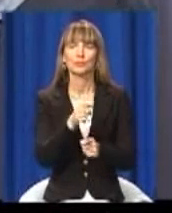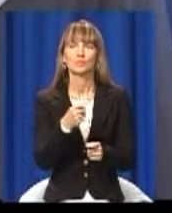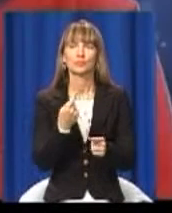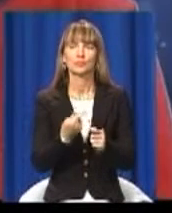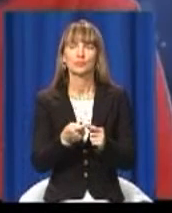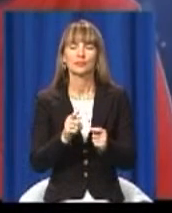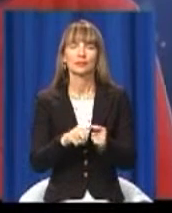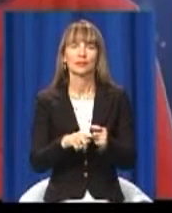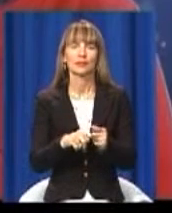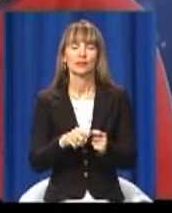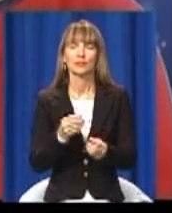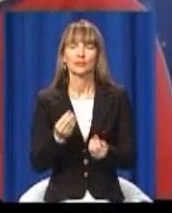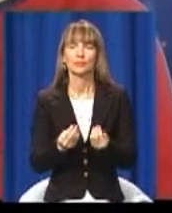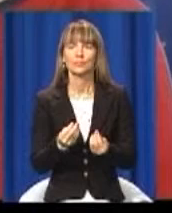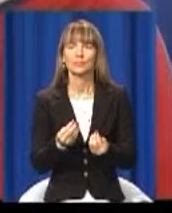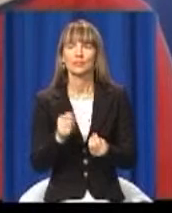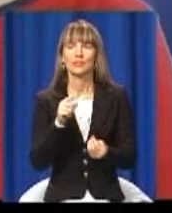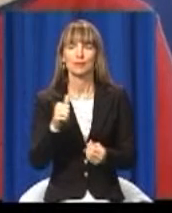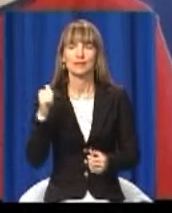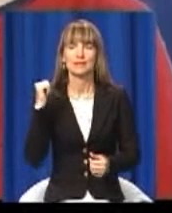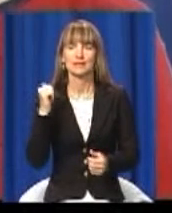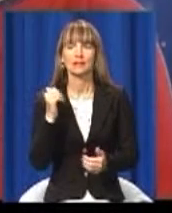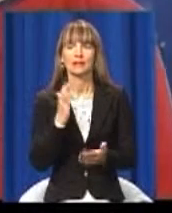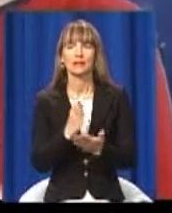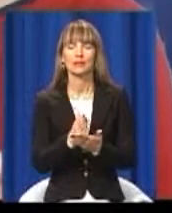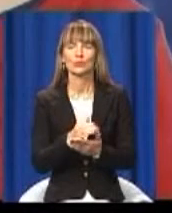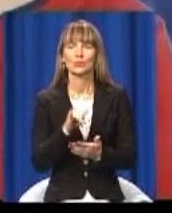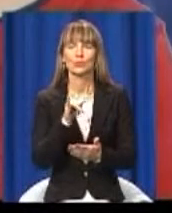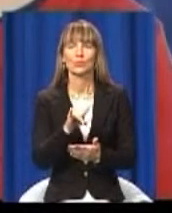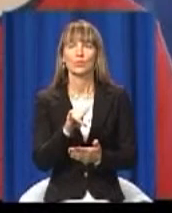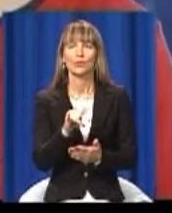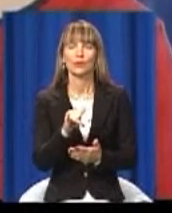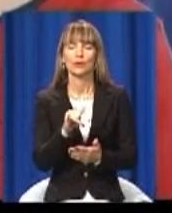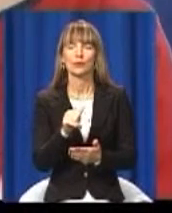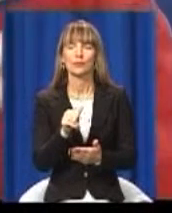фёрбик. Там сзади есть вот такие пыптики,